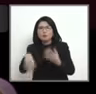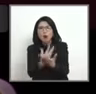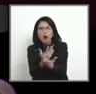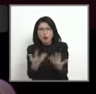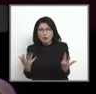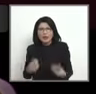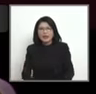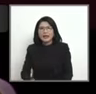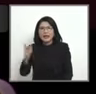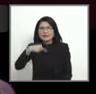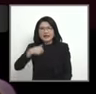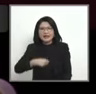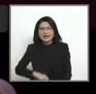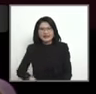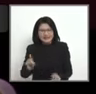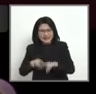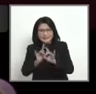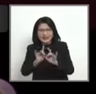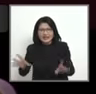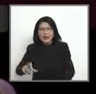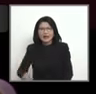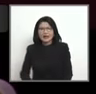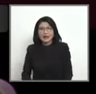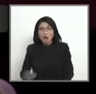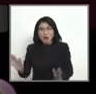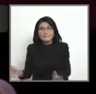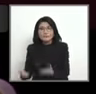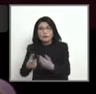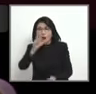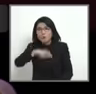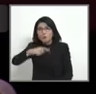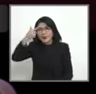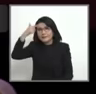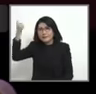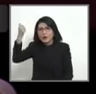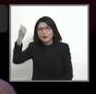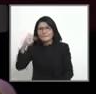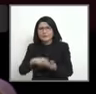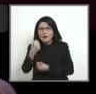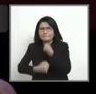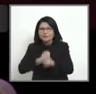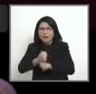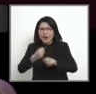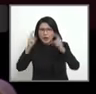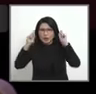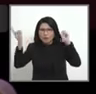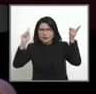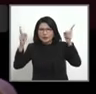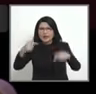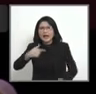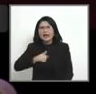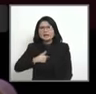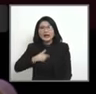bandingkan dengan yang lain yang lain kan terlalu teknis program kegiatan bagi ini bagi itu dan lain sebagainya itu satu